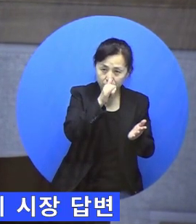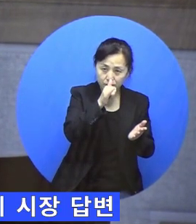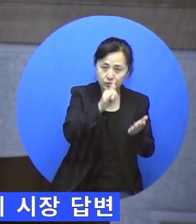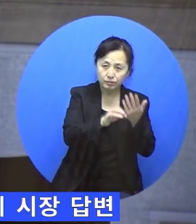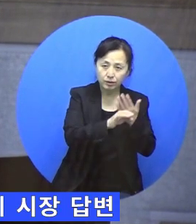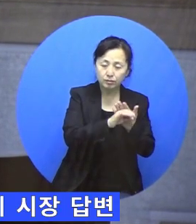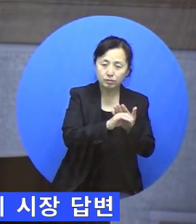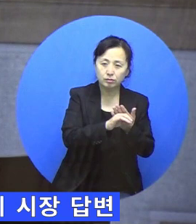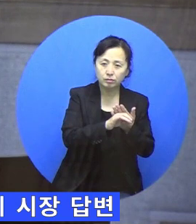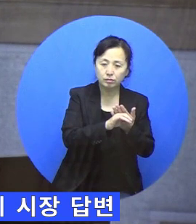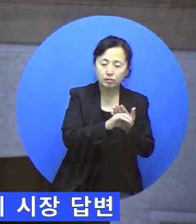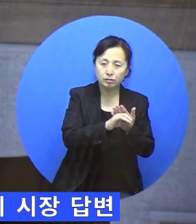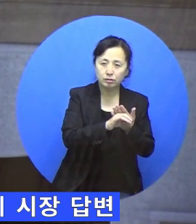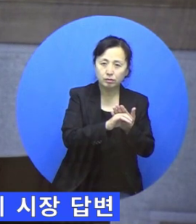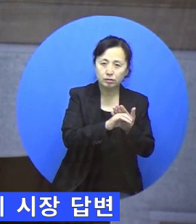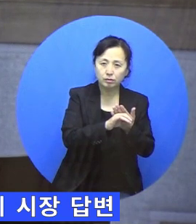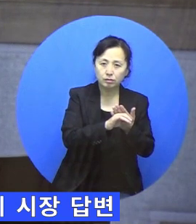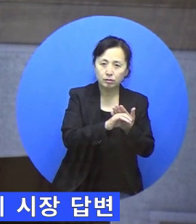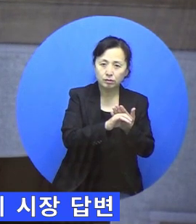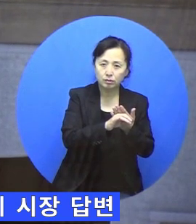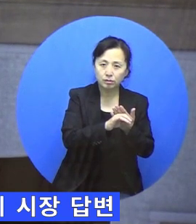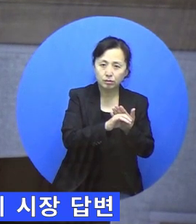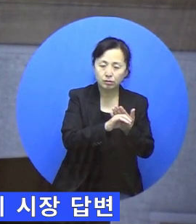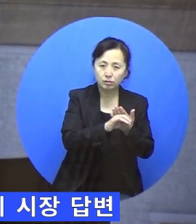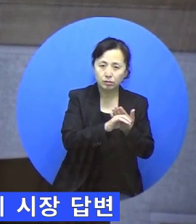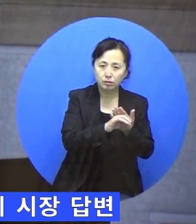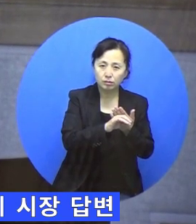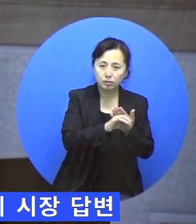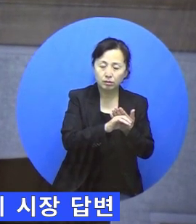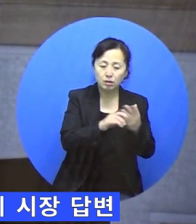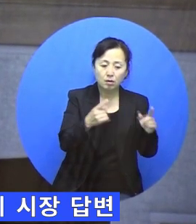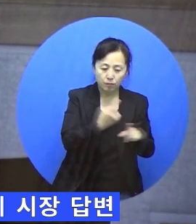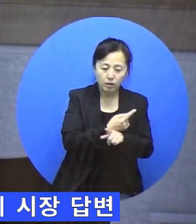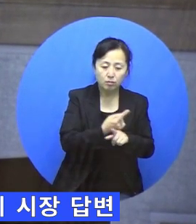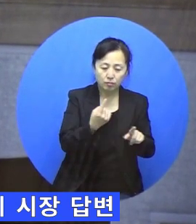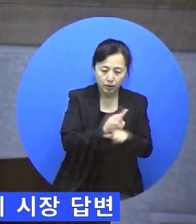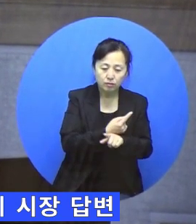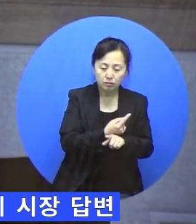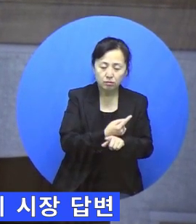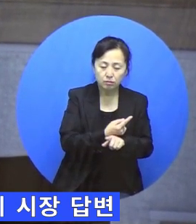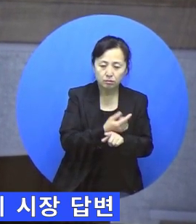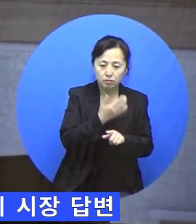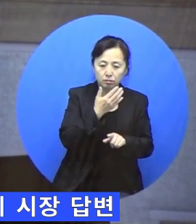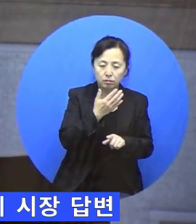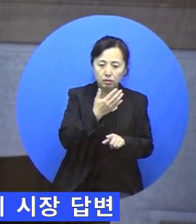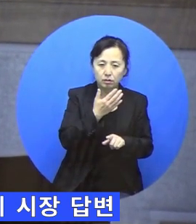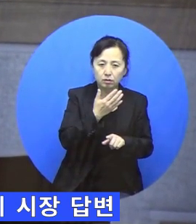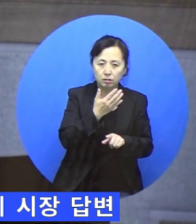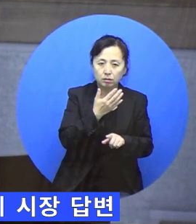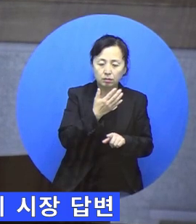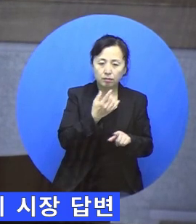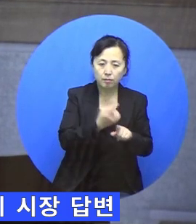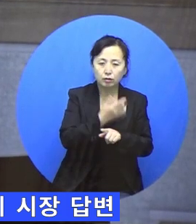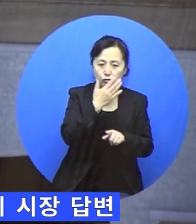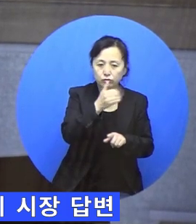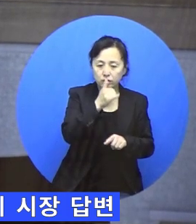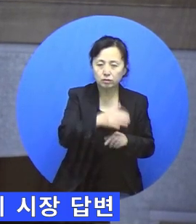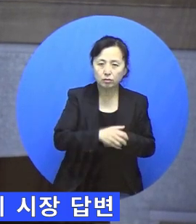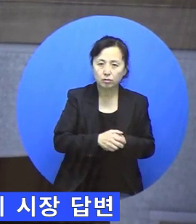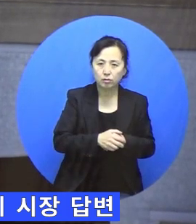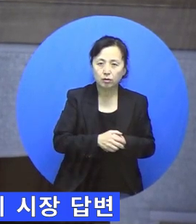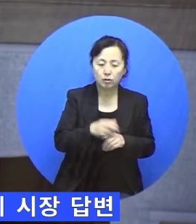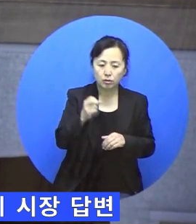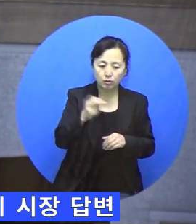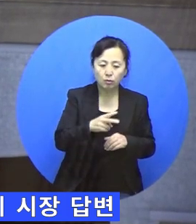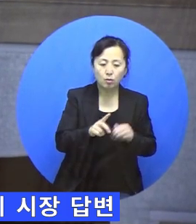해야죠. 저는 국제공항의 당위성은 경기남부권 모든 사람들이 홍보를 해야 된다고 봅니다. 특히 수원은 더